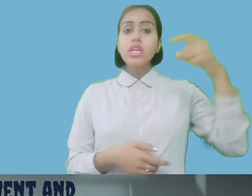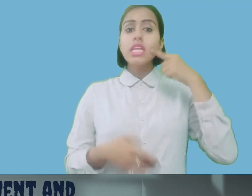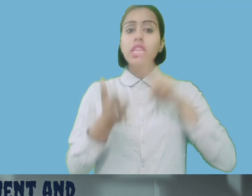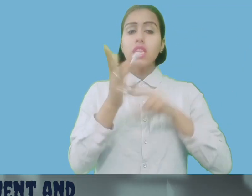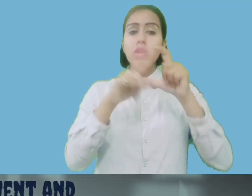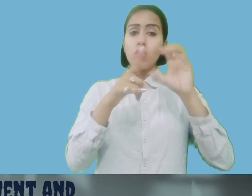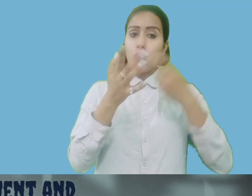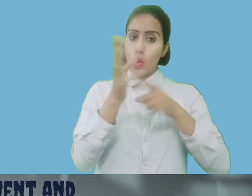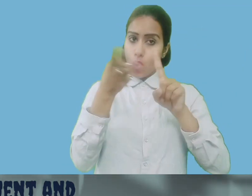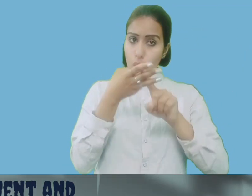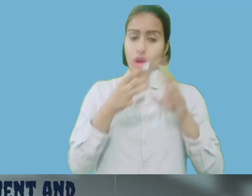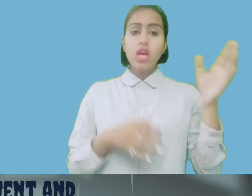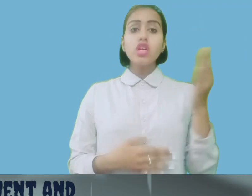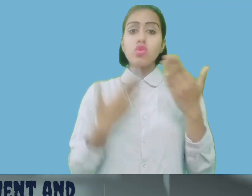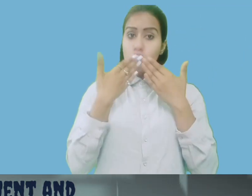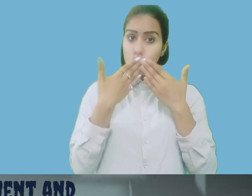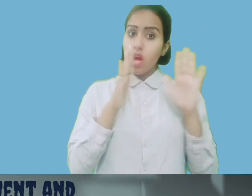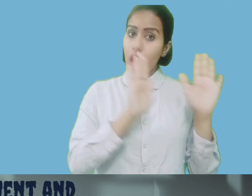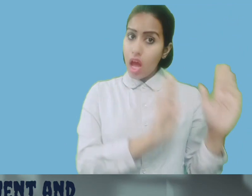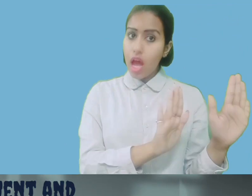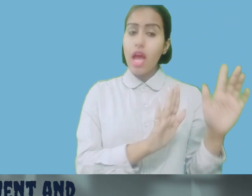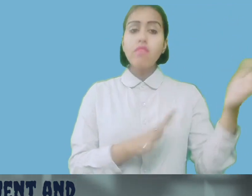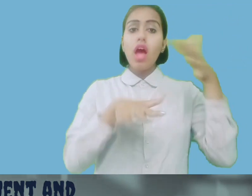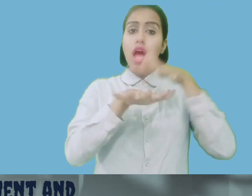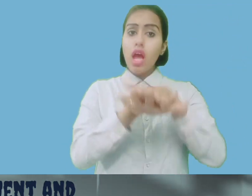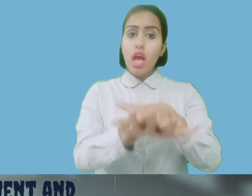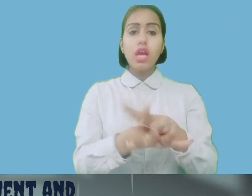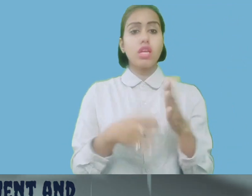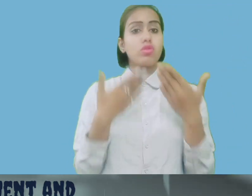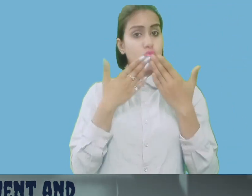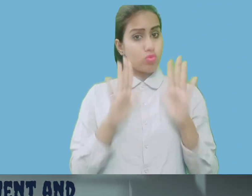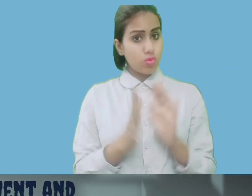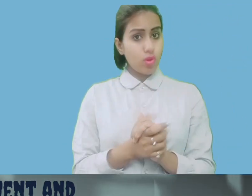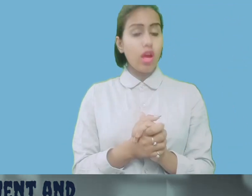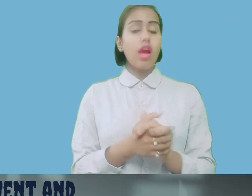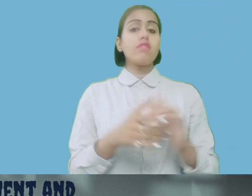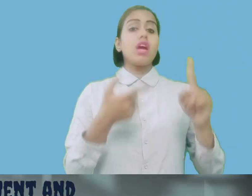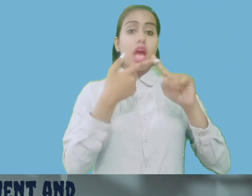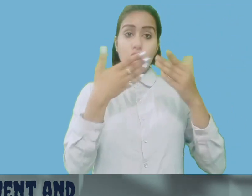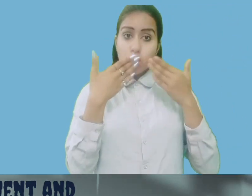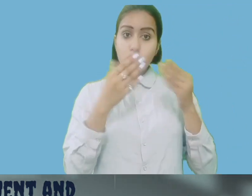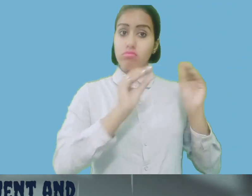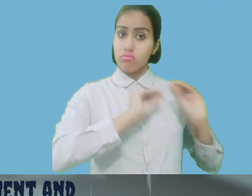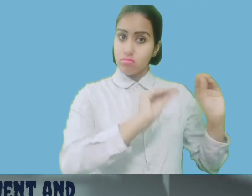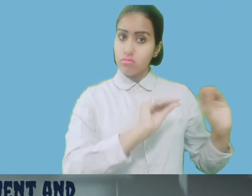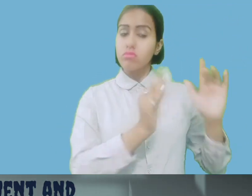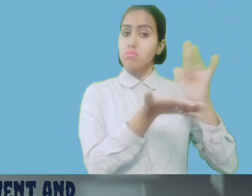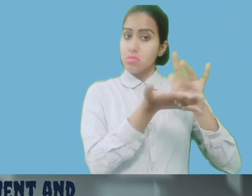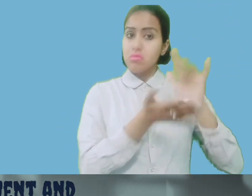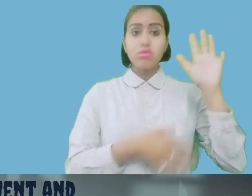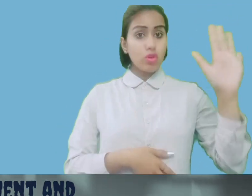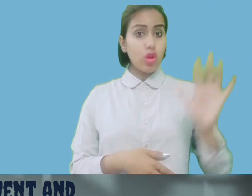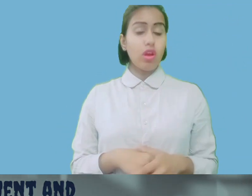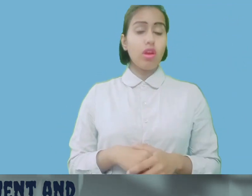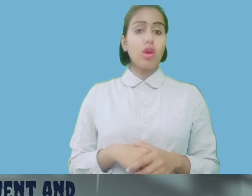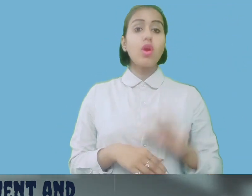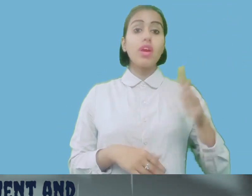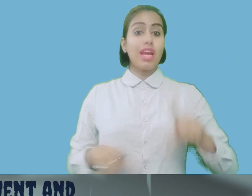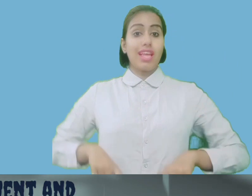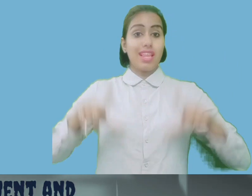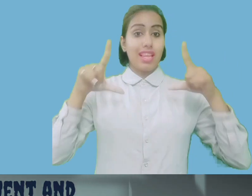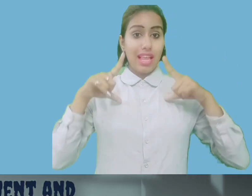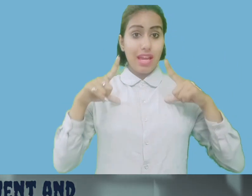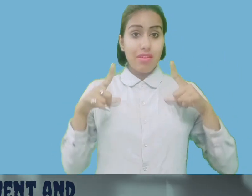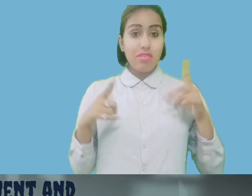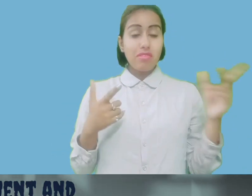हुआ, कहाँ से प्रेरणा मिली, कैसी परिस्थिति निर्मित हुई आपके घर परिवार में या आपके खुद के जीवन में कि